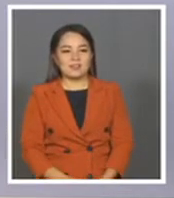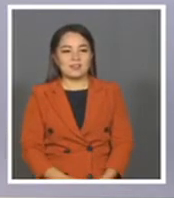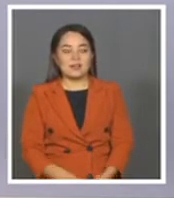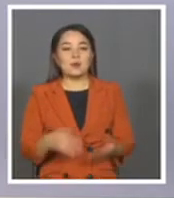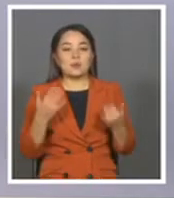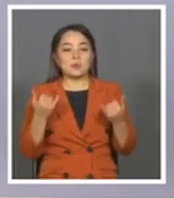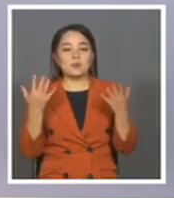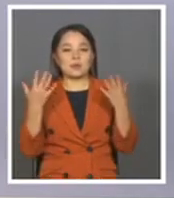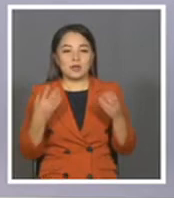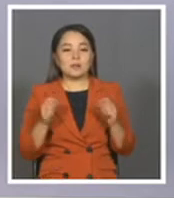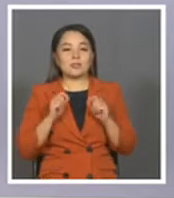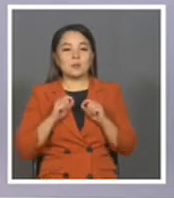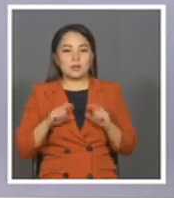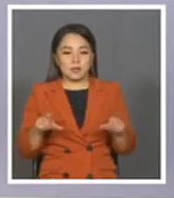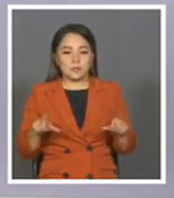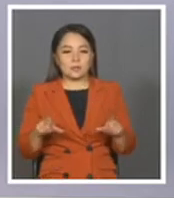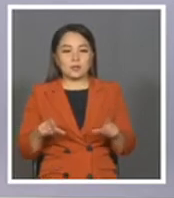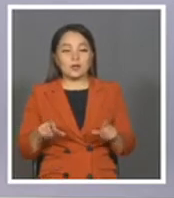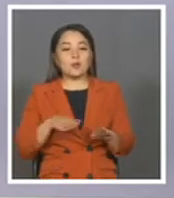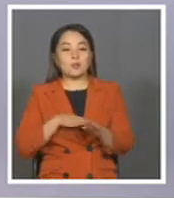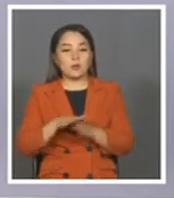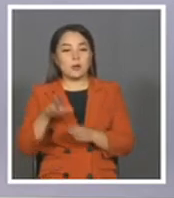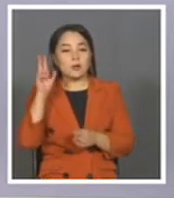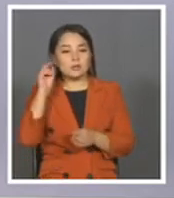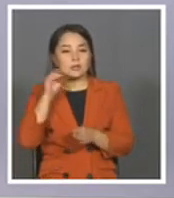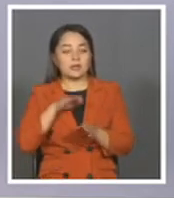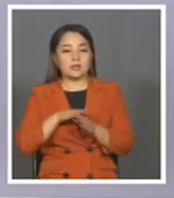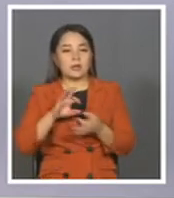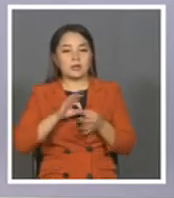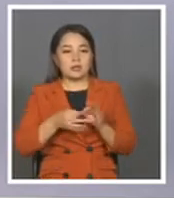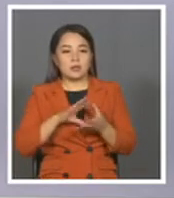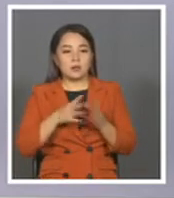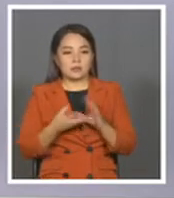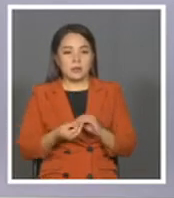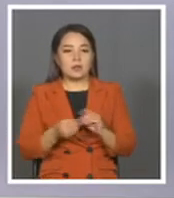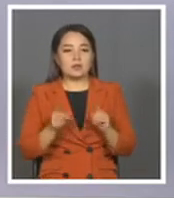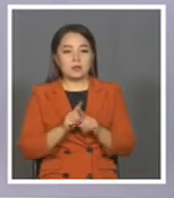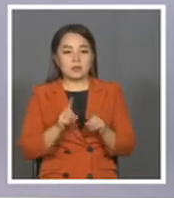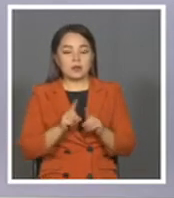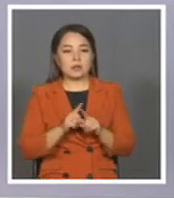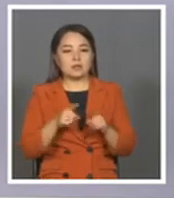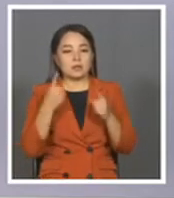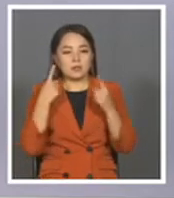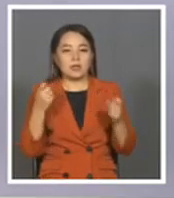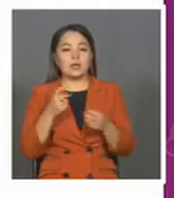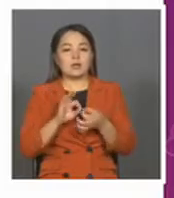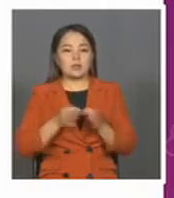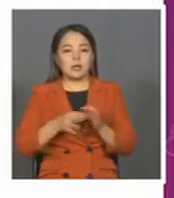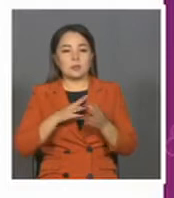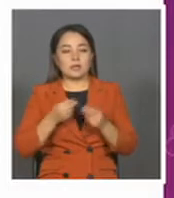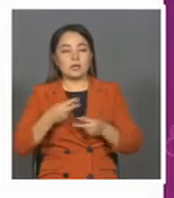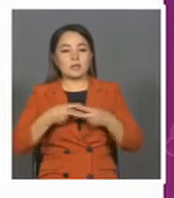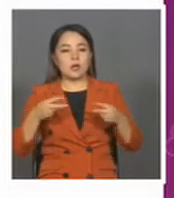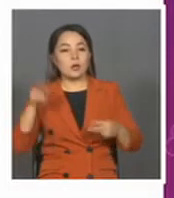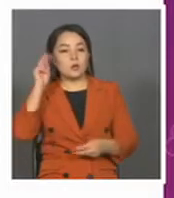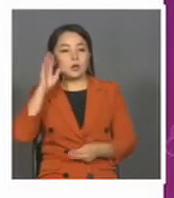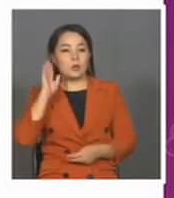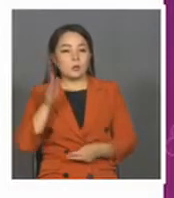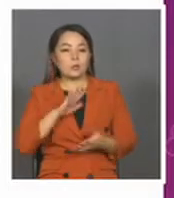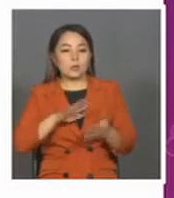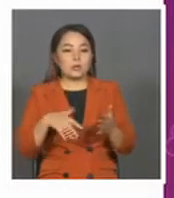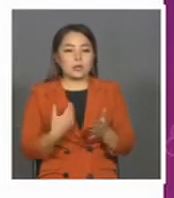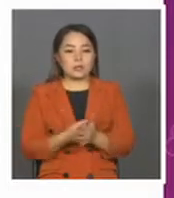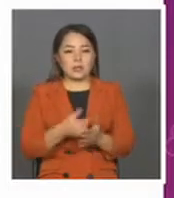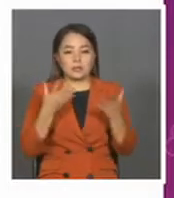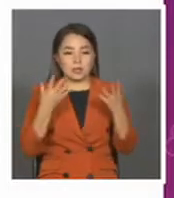Бүгінгі сабақта сіз бүтін сандар және рационал сандарды салыстыруды үйренесіз. Бүгінге дейін біз